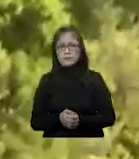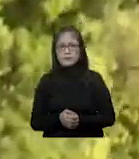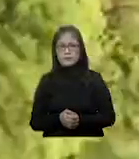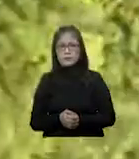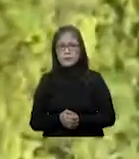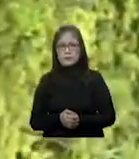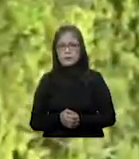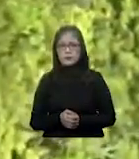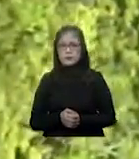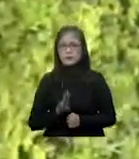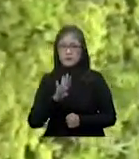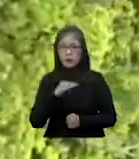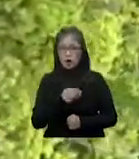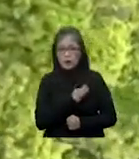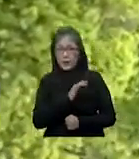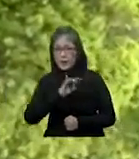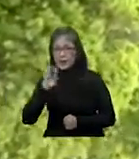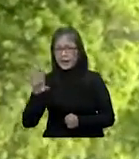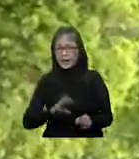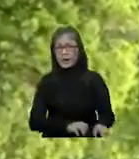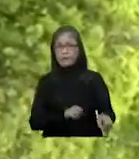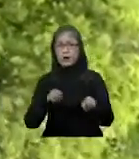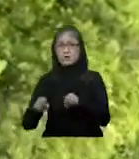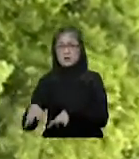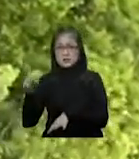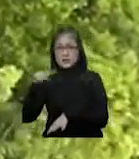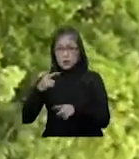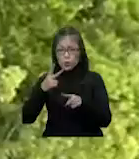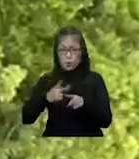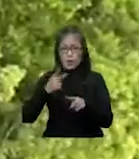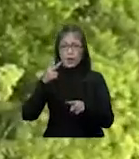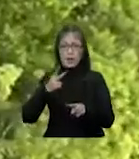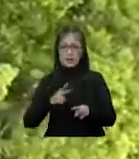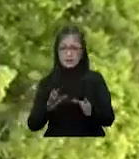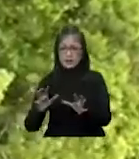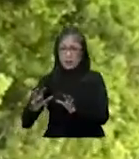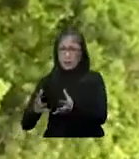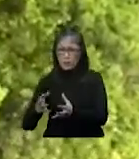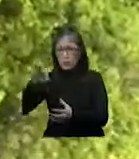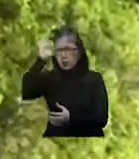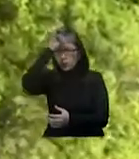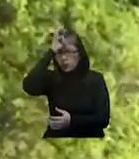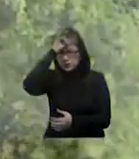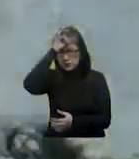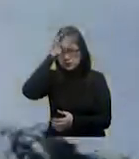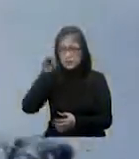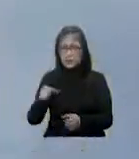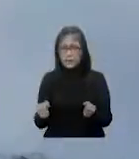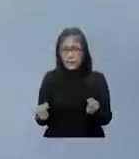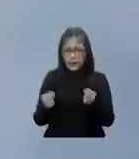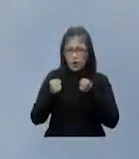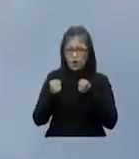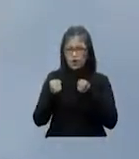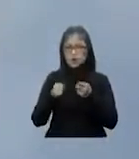Sementara 4 korban lain dievakuasi dalam penerbangan berikutnya, yaitu Korsis Prim Kompol Ayani, Pilot AKP Ali Nurdin S. Harahap,